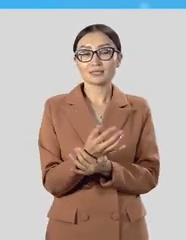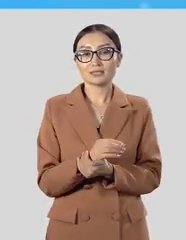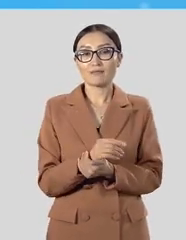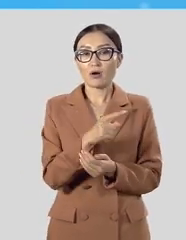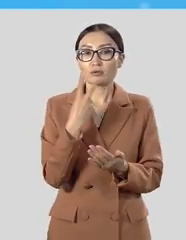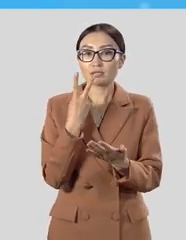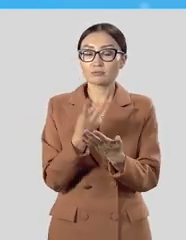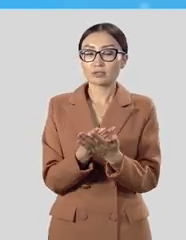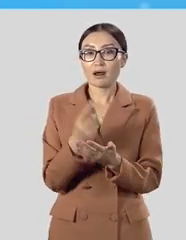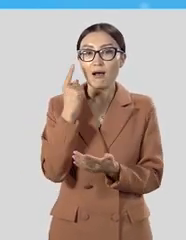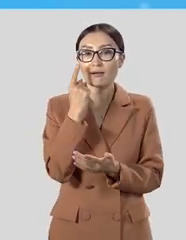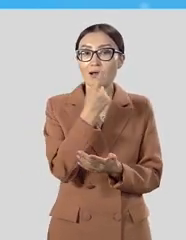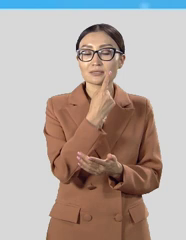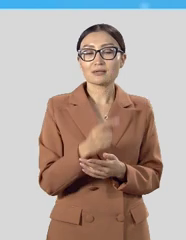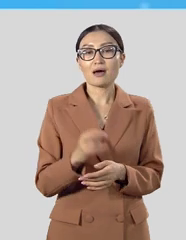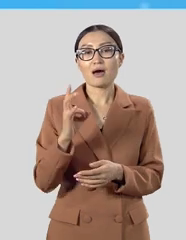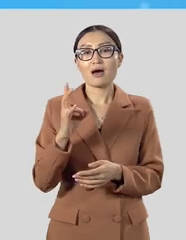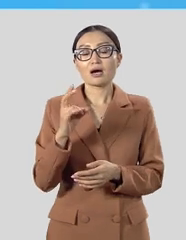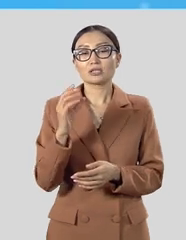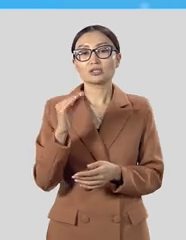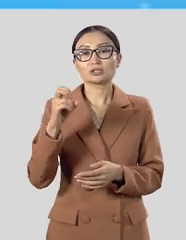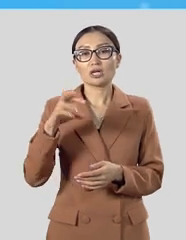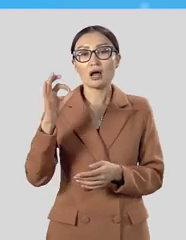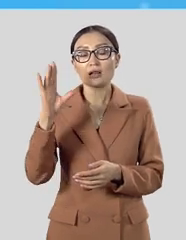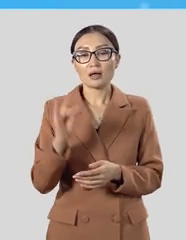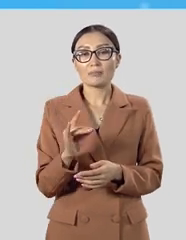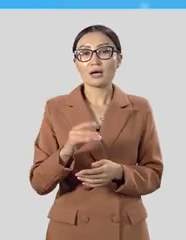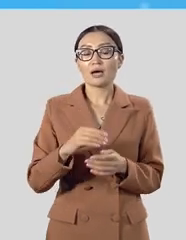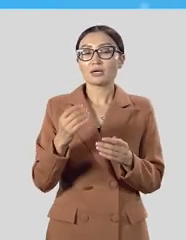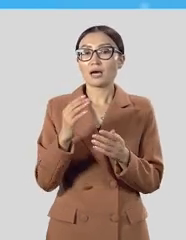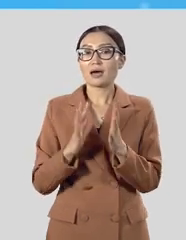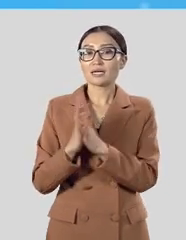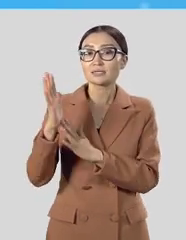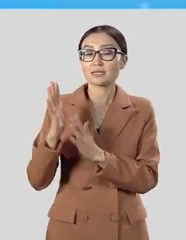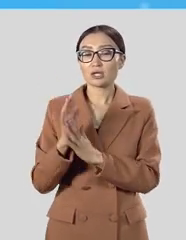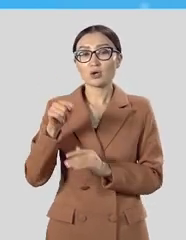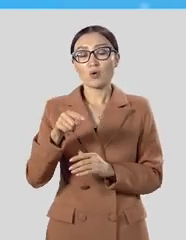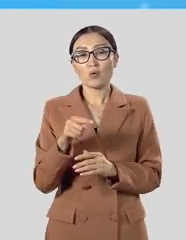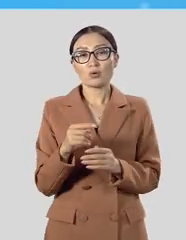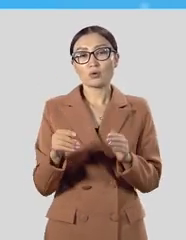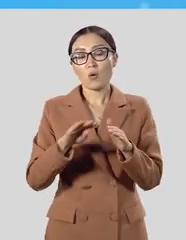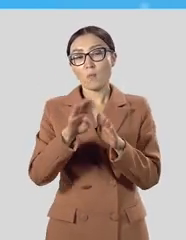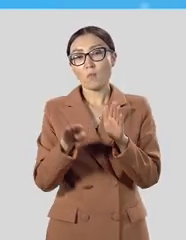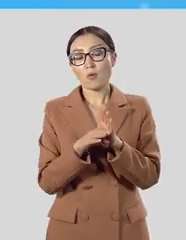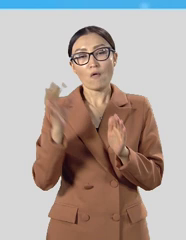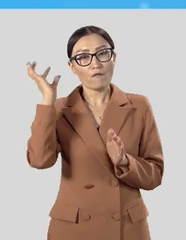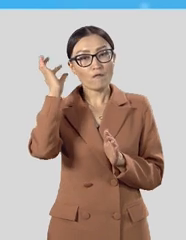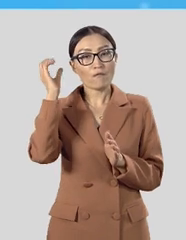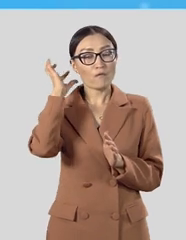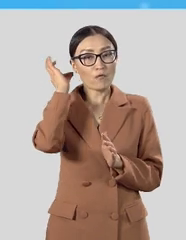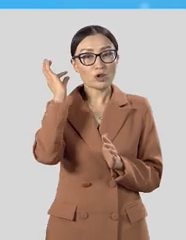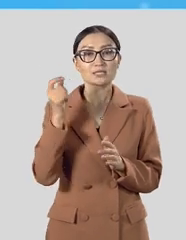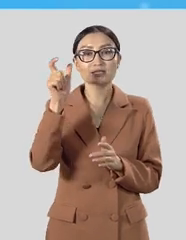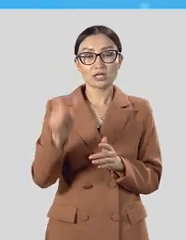рассматривал глаза насекомых, жало пчелы, лепесток, стебель растения. Он клал под лупу волос человека и